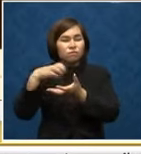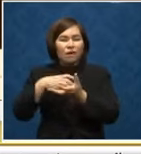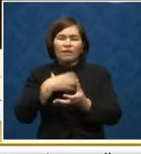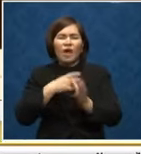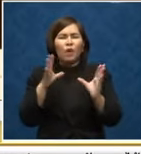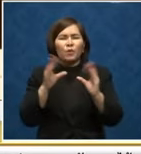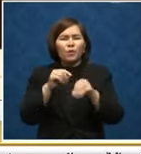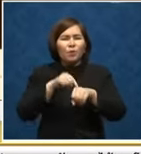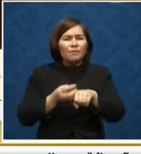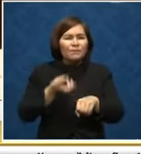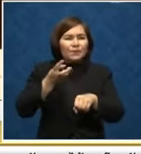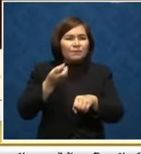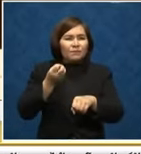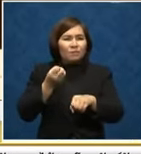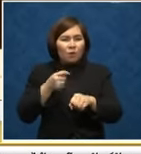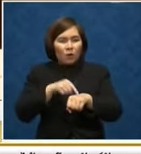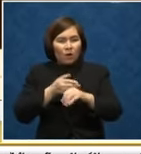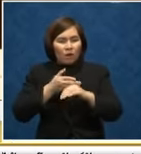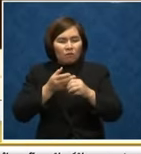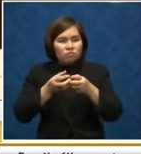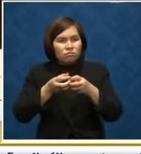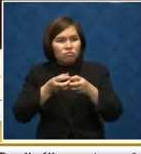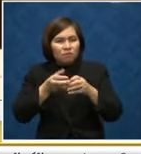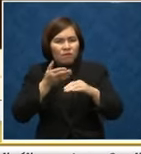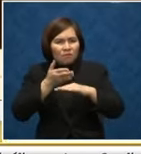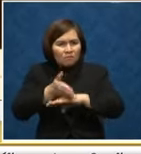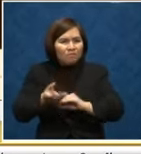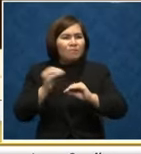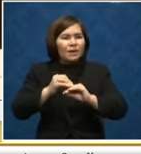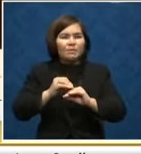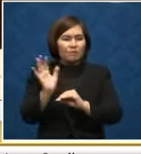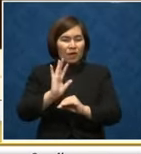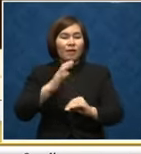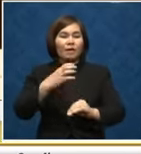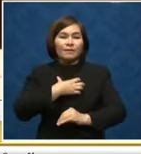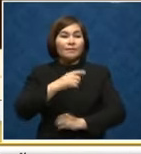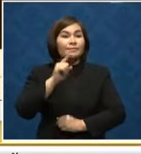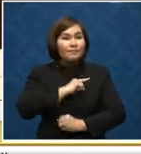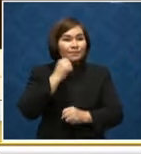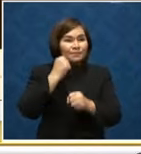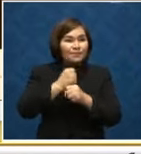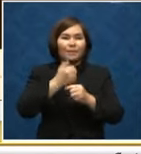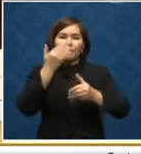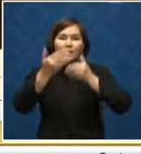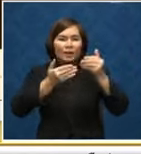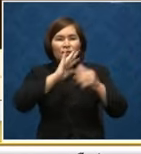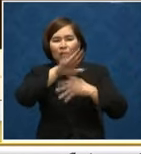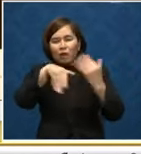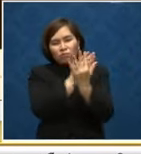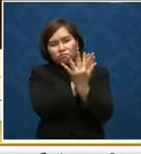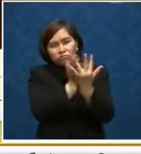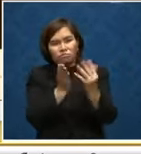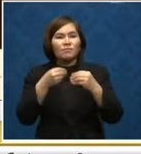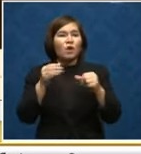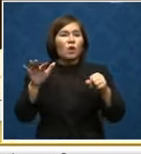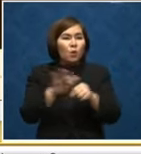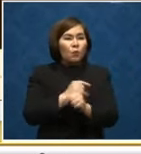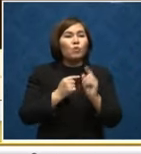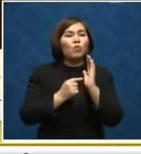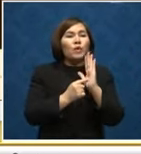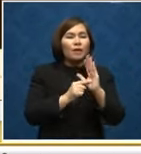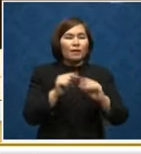น้อยหรือมากแต่เราต้องการที่จะทำภารกิจนั้นในทุกอย่างที่เรามีซึ่งมีเรื่องกรรมาธิ